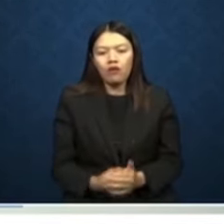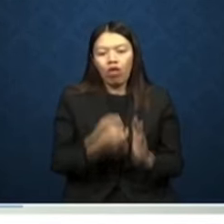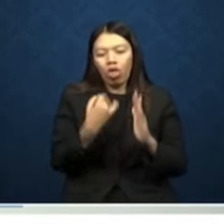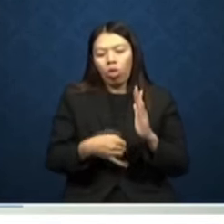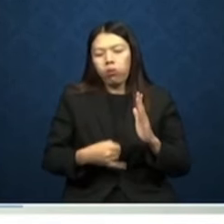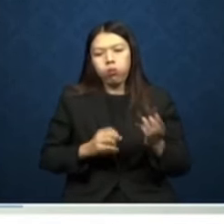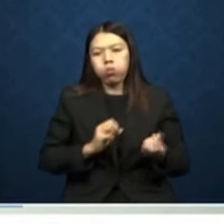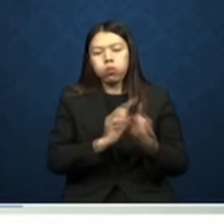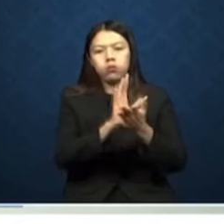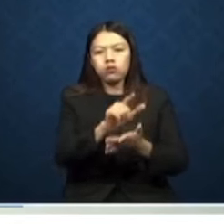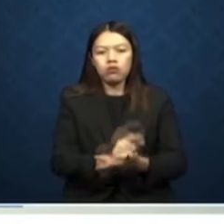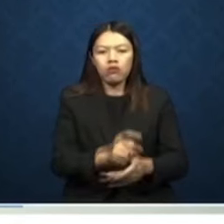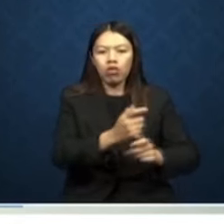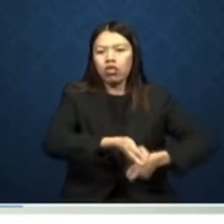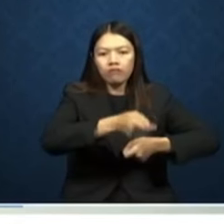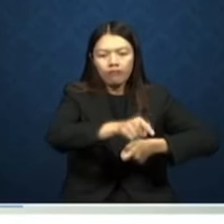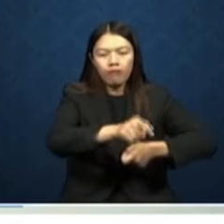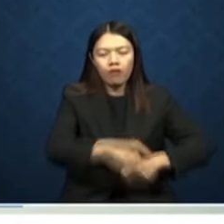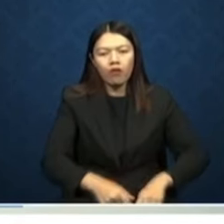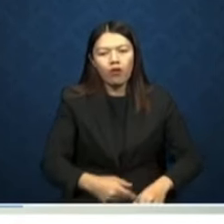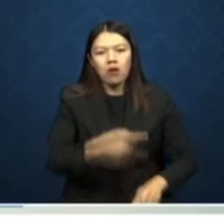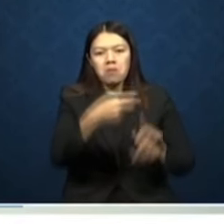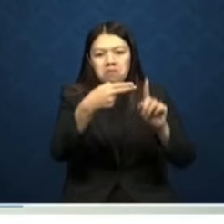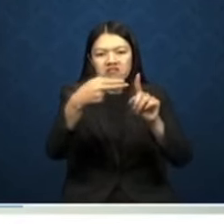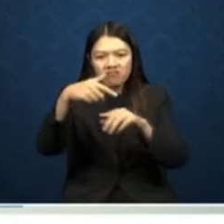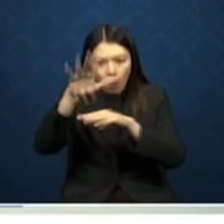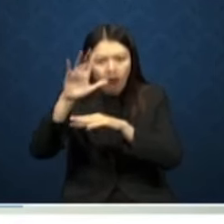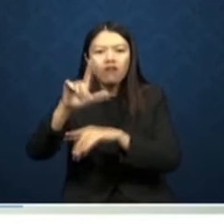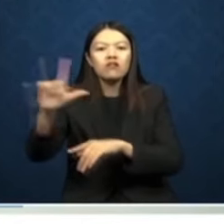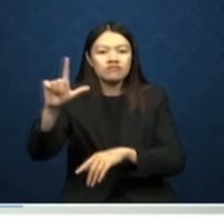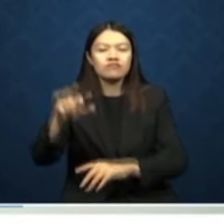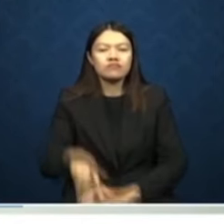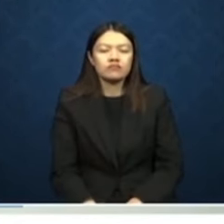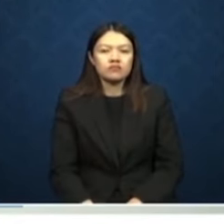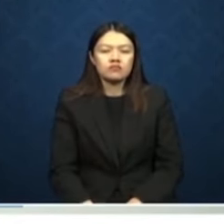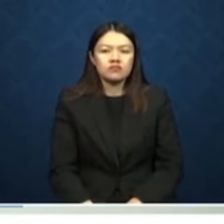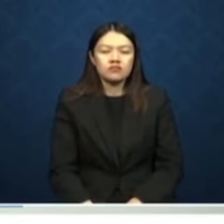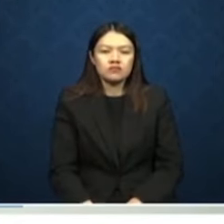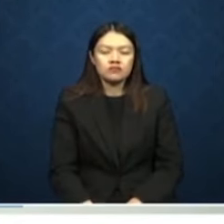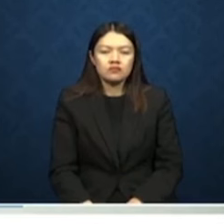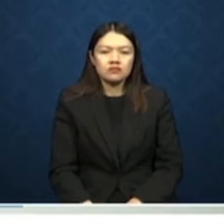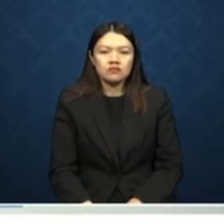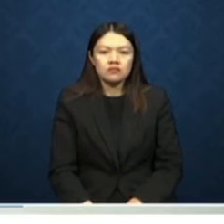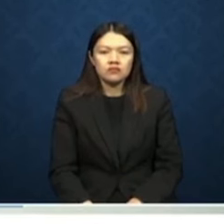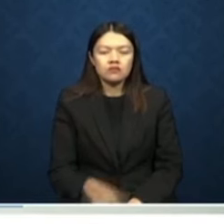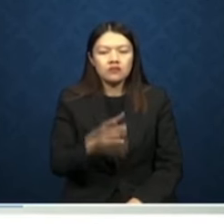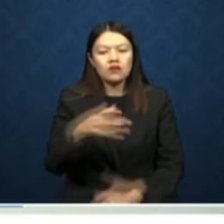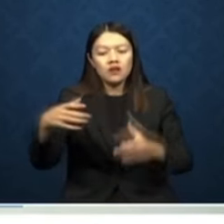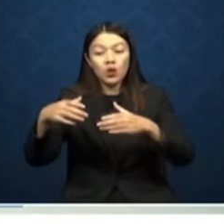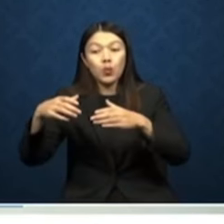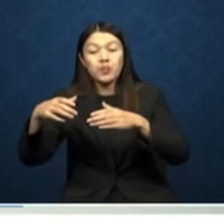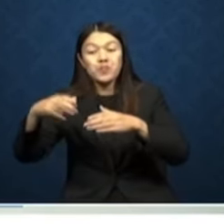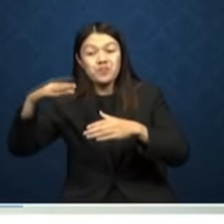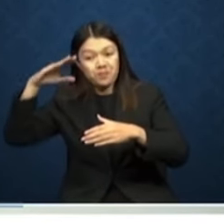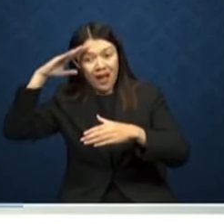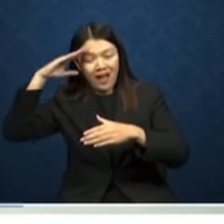ความเสียหายให้กับภาคการเกษตรเป็นหมื่นๆล้านผมถามว่าชุดพญานนคราช